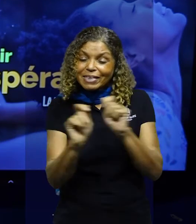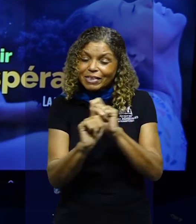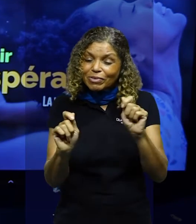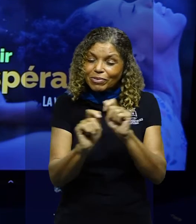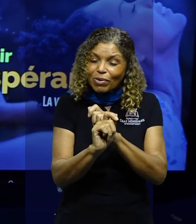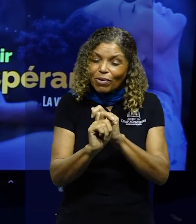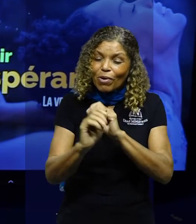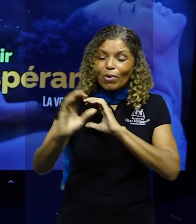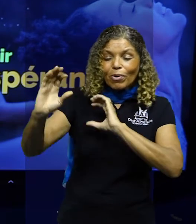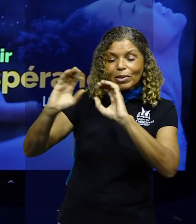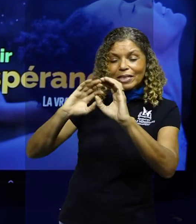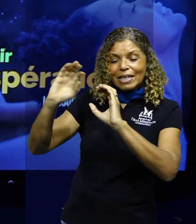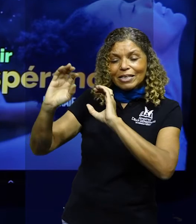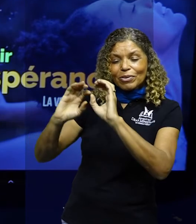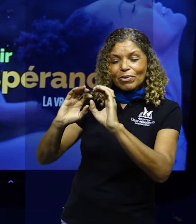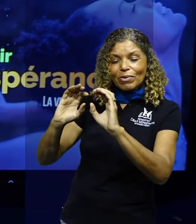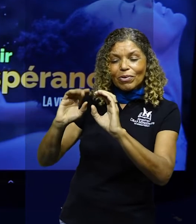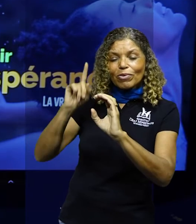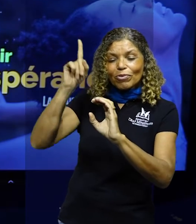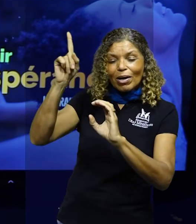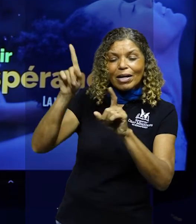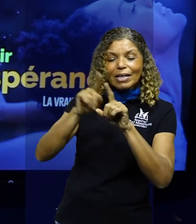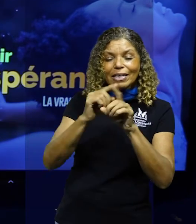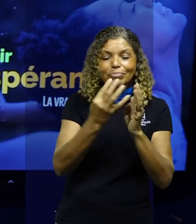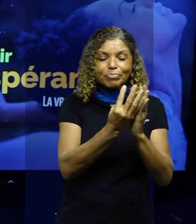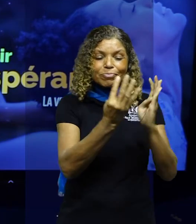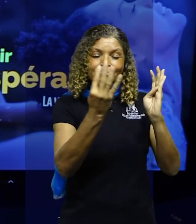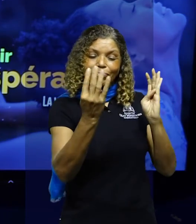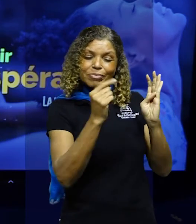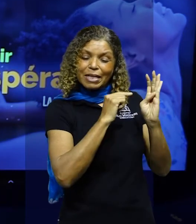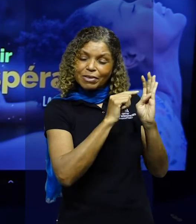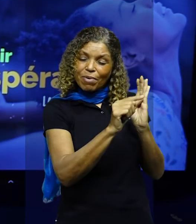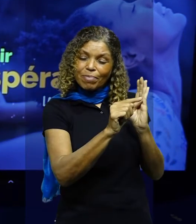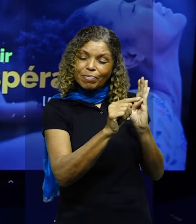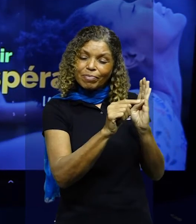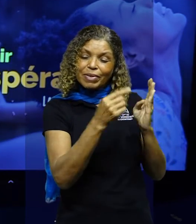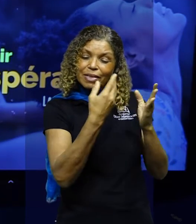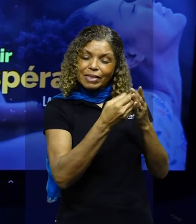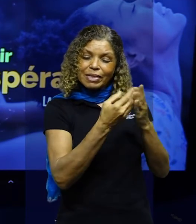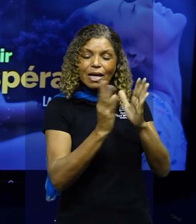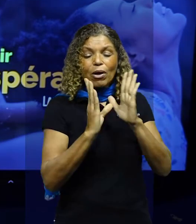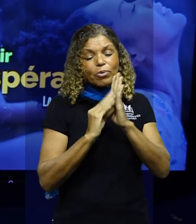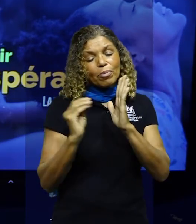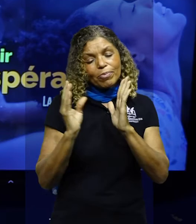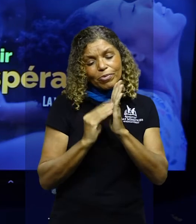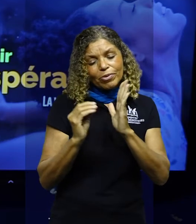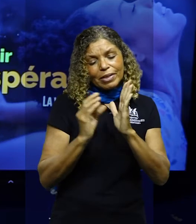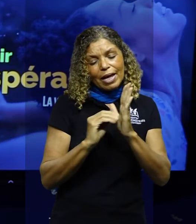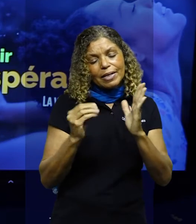des hommes. Et ces récits nous servent de modèle pour que nous ne puissions pas nous égarer.